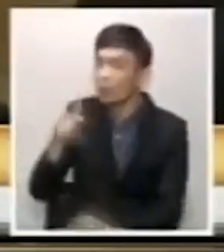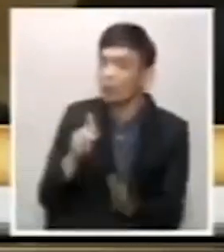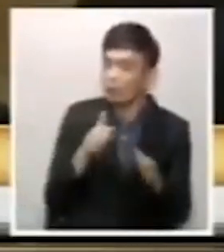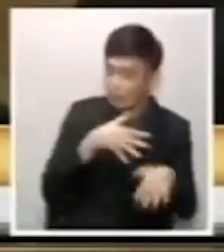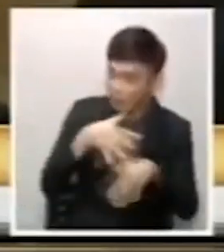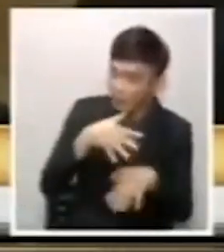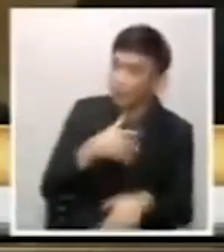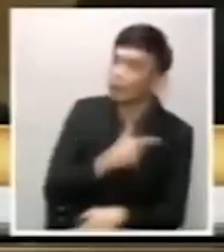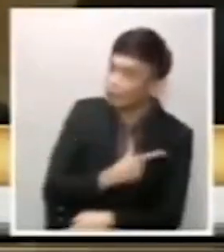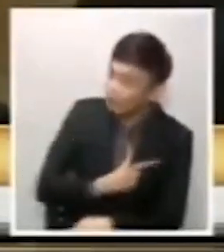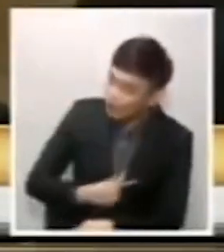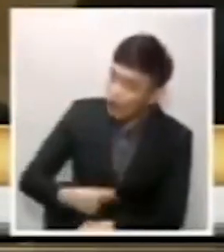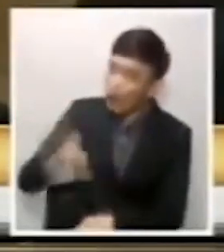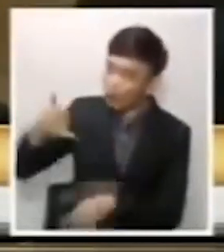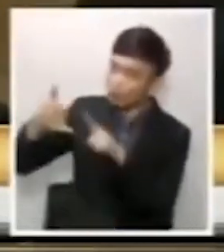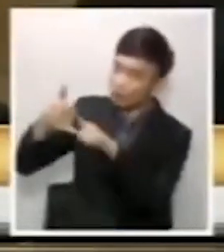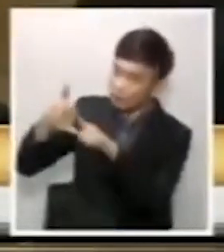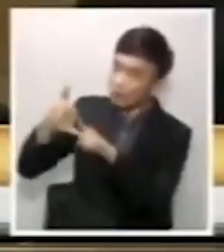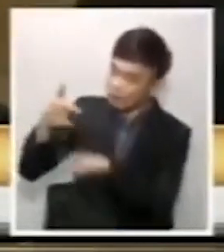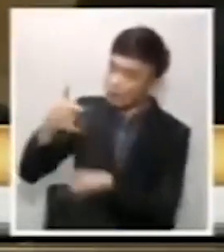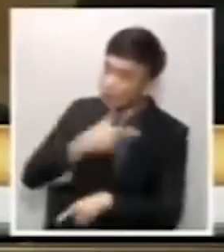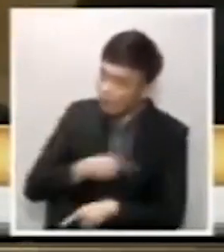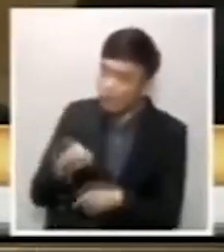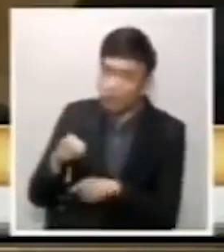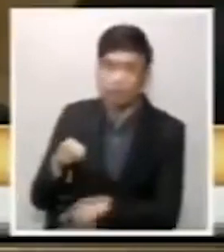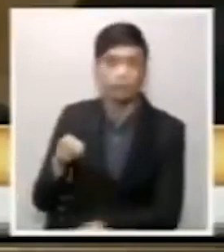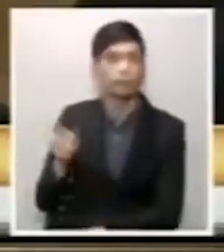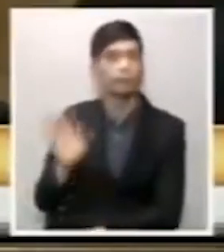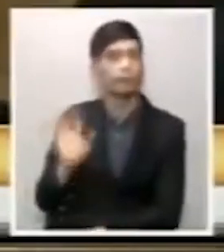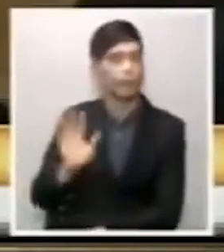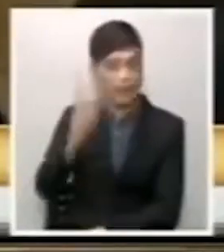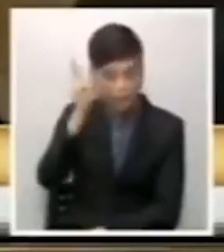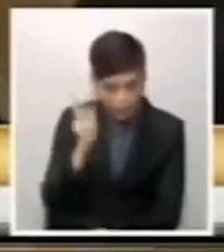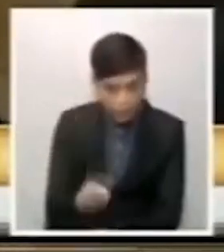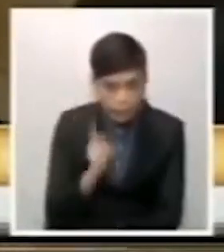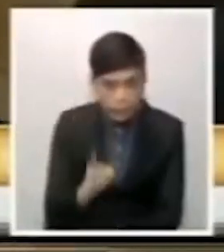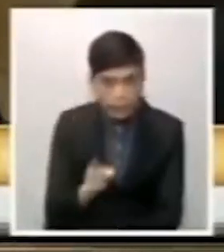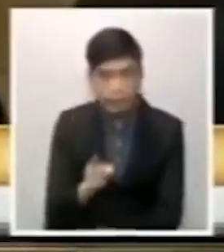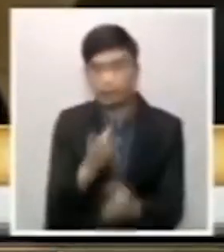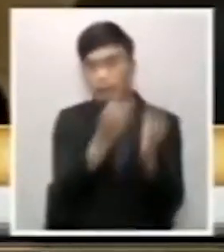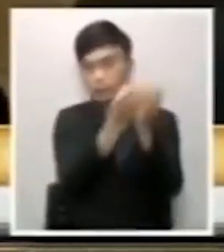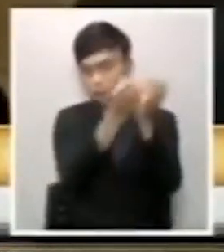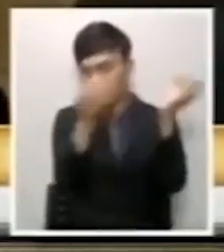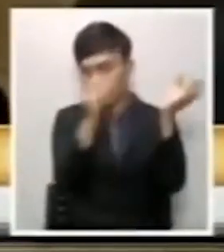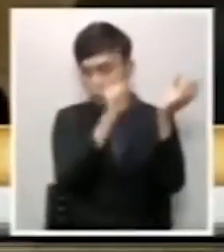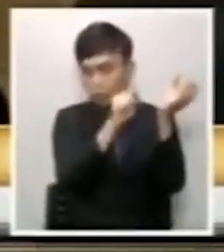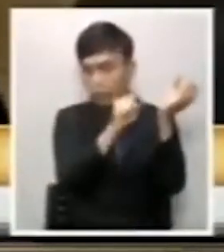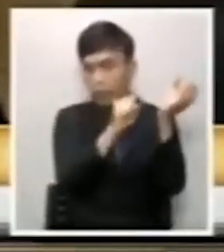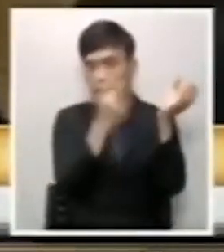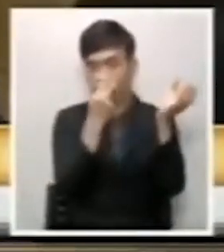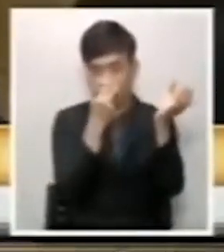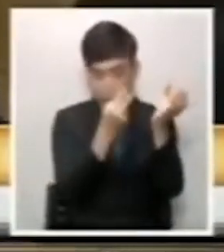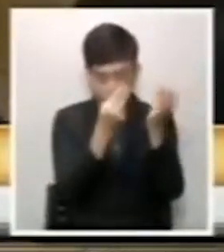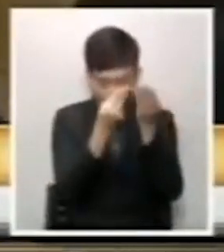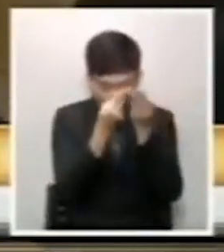ชนแต่จริงๆแล้วหารู้ไหมครับว่าภายใต้รัฐธรรมนูญฉบับนี้หากไปดู